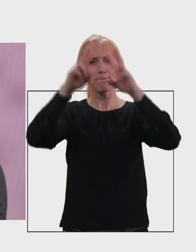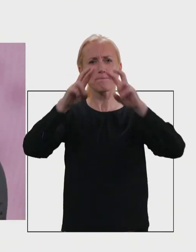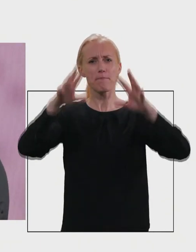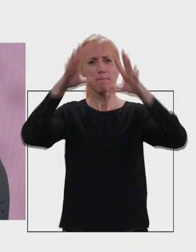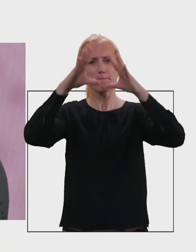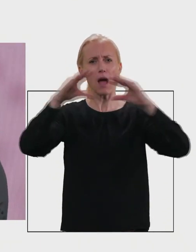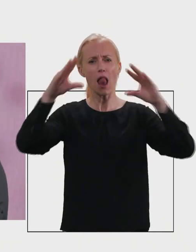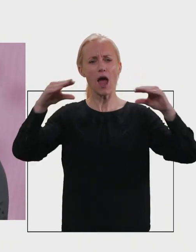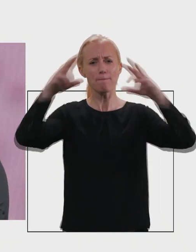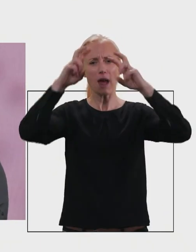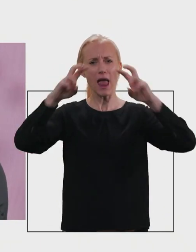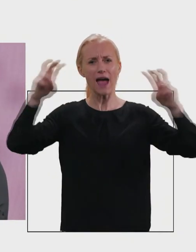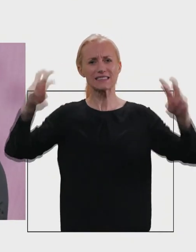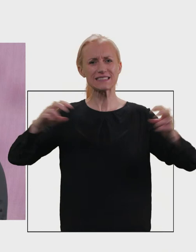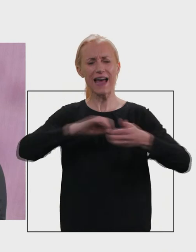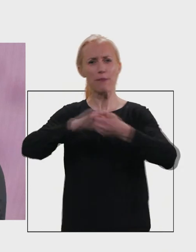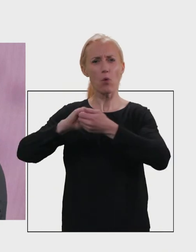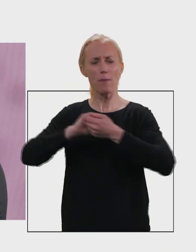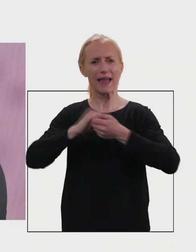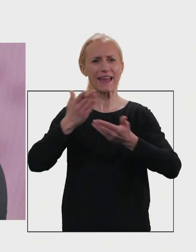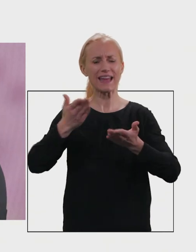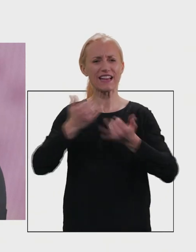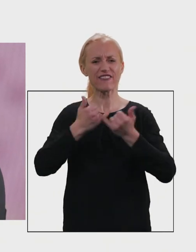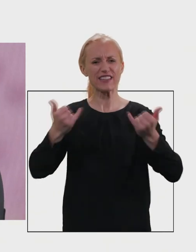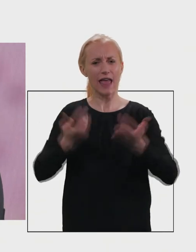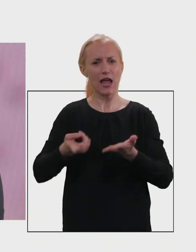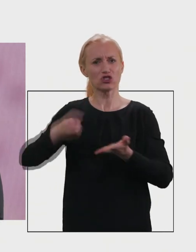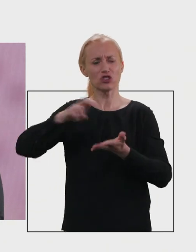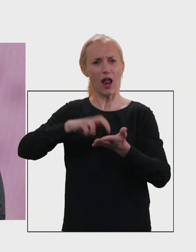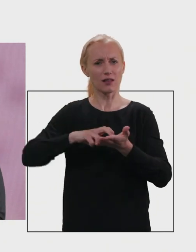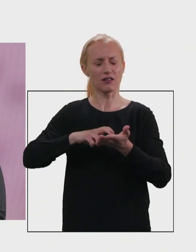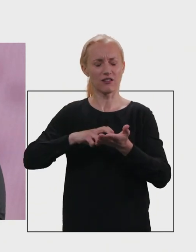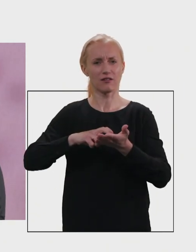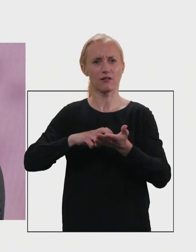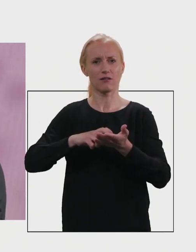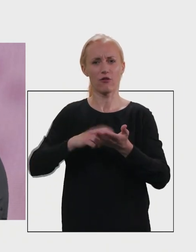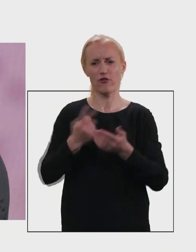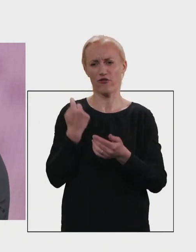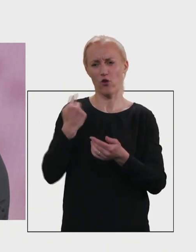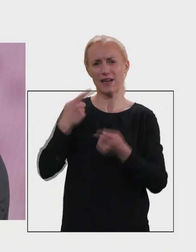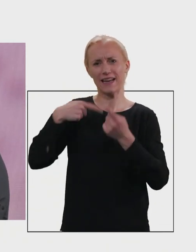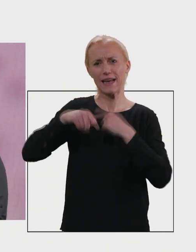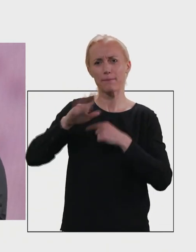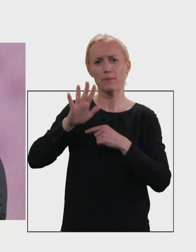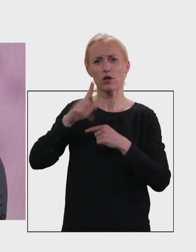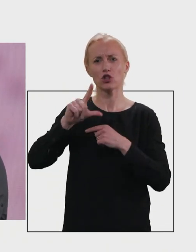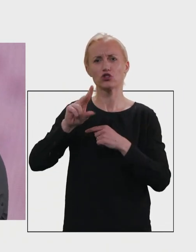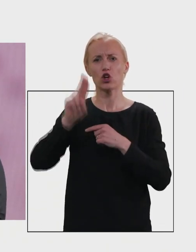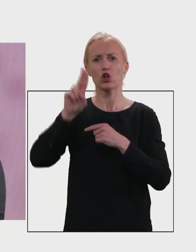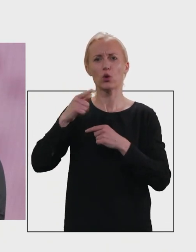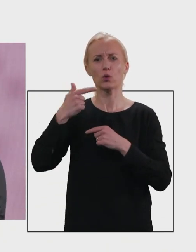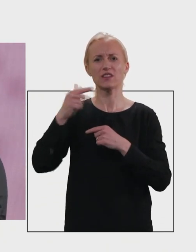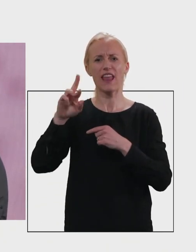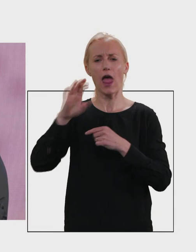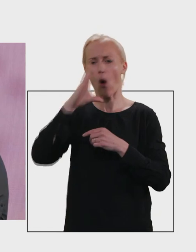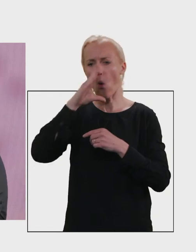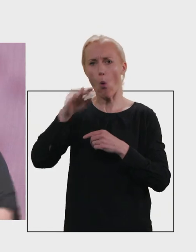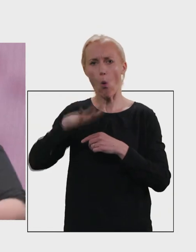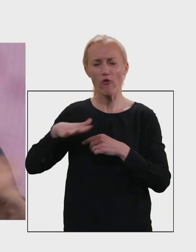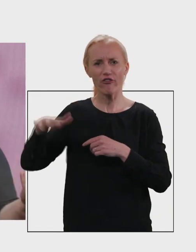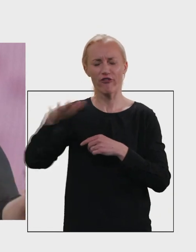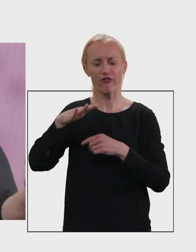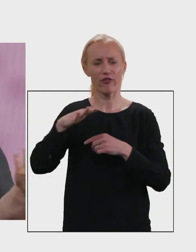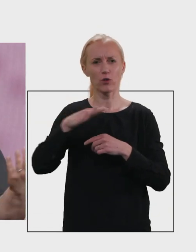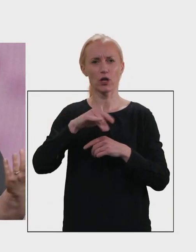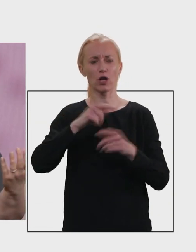auch des Humboldt-Forums entstanden sind. Und es war sehr beeindruckend. Wir waren vorhin im Schlüterhof. Jürgen Dusel hat geschnipst und